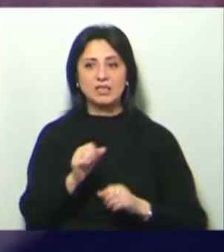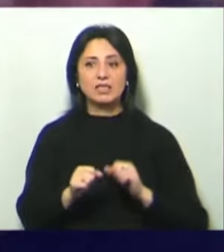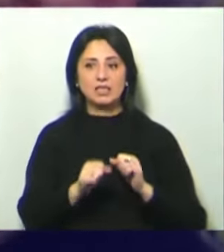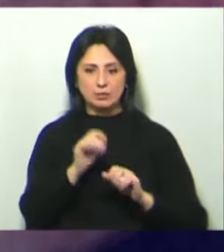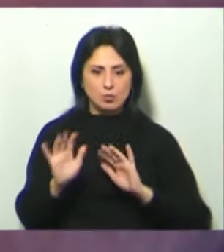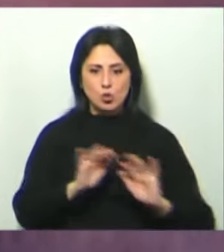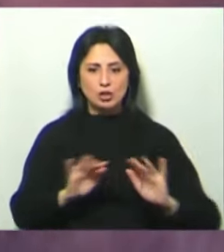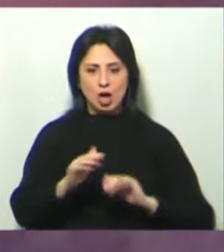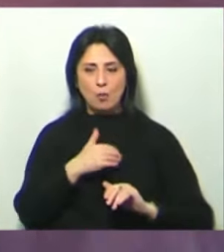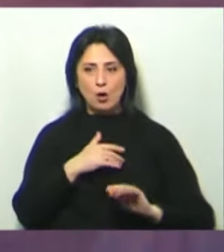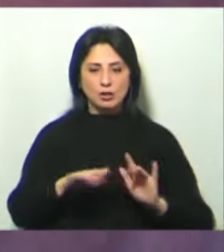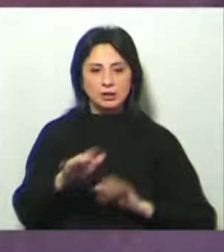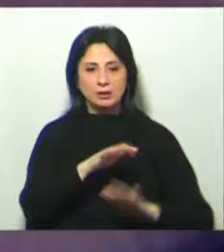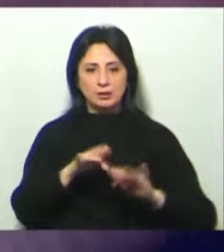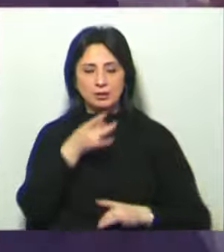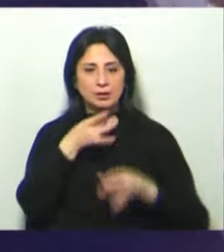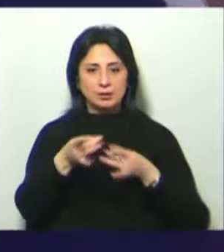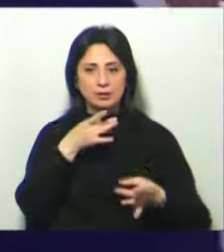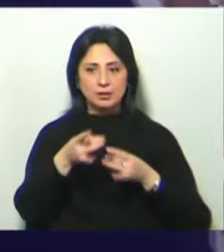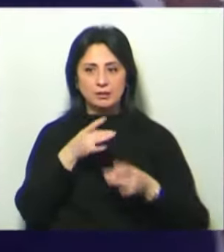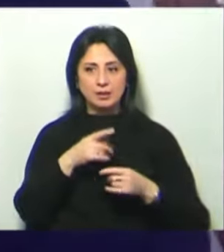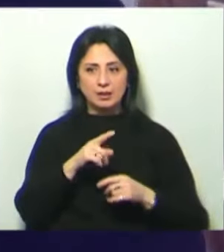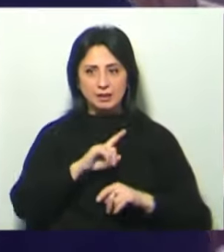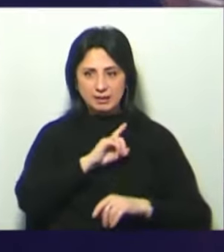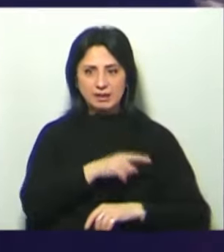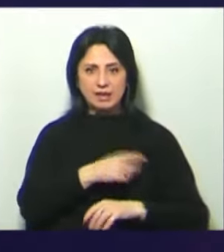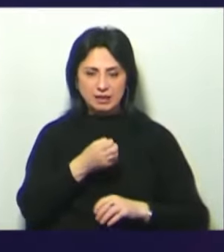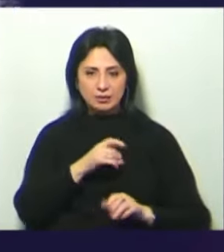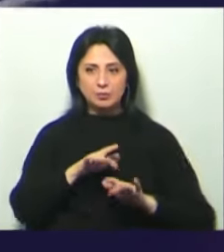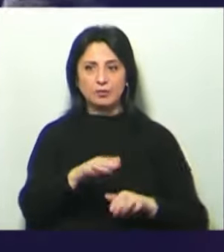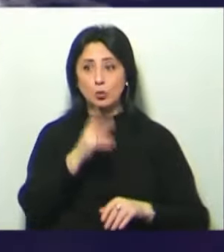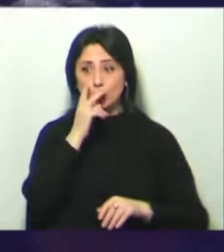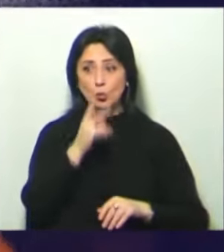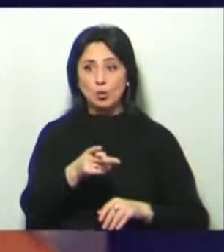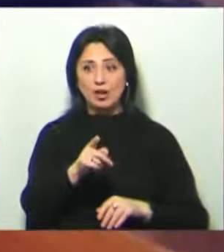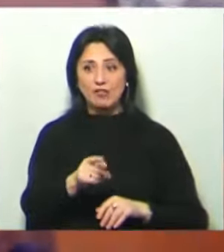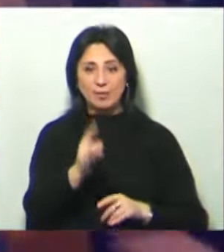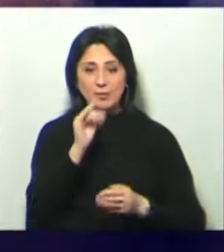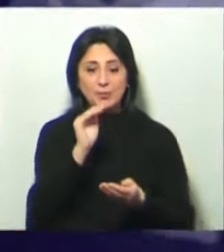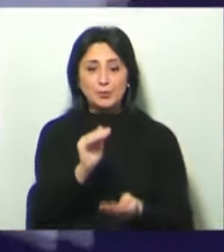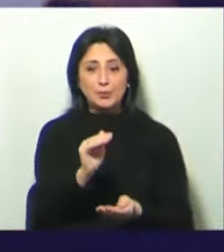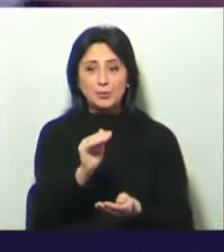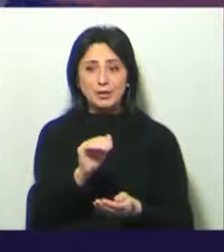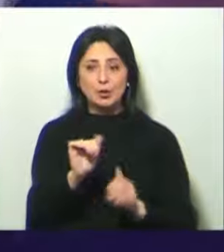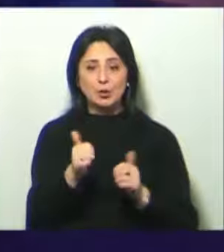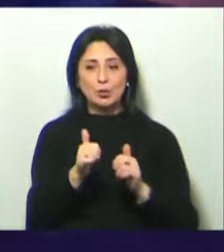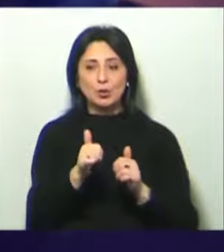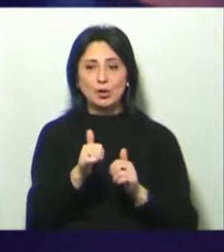სულ მოძრაობაშია, სულ რაღაცას და თავს ძალას ატანს, და აი, რომ უყურებ ამ ციცქნა ბავშვს,